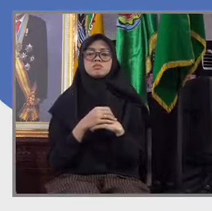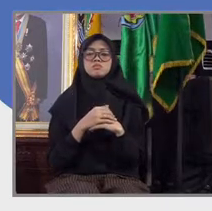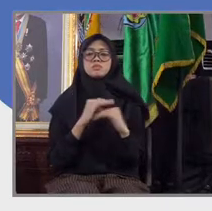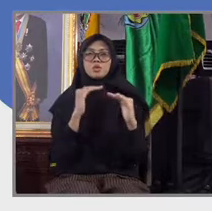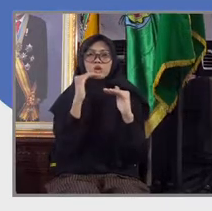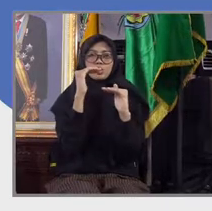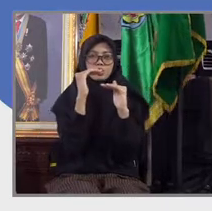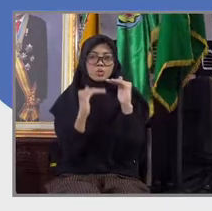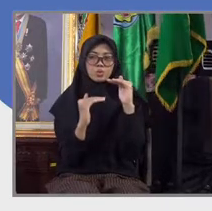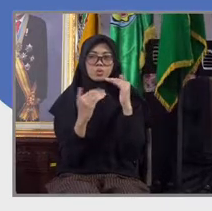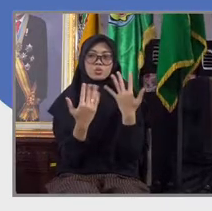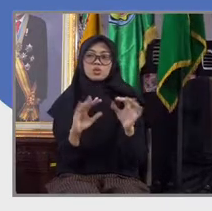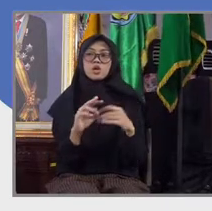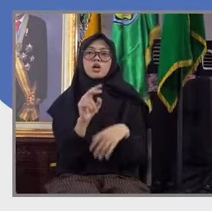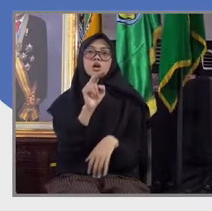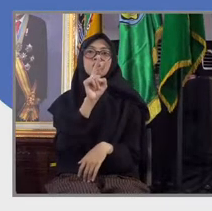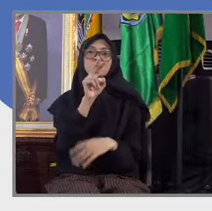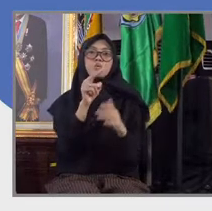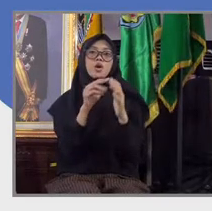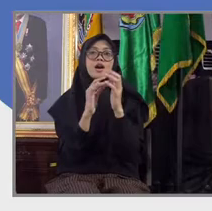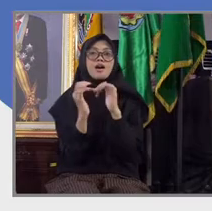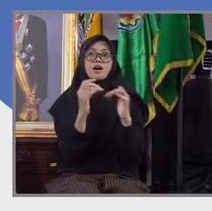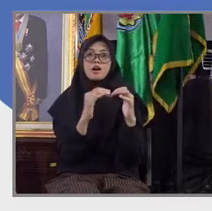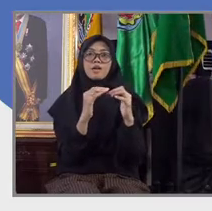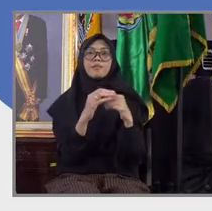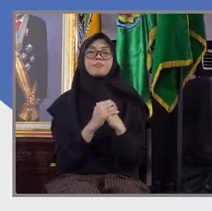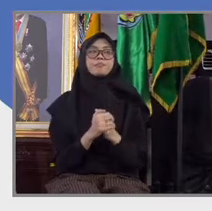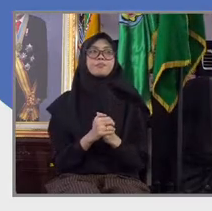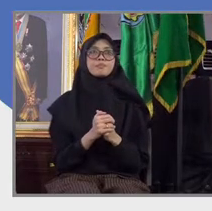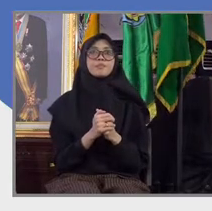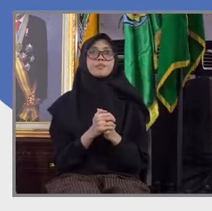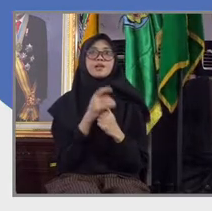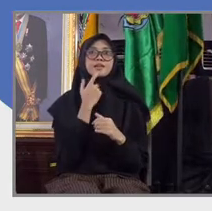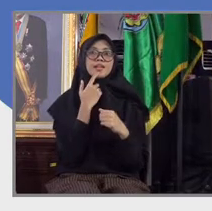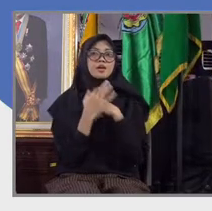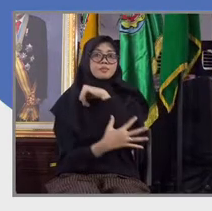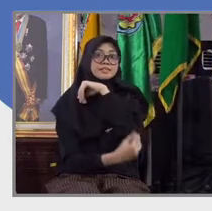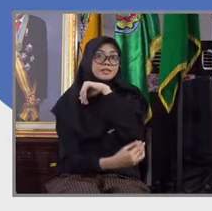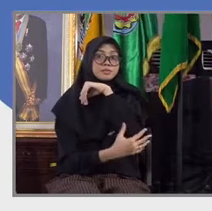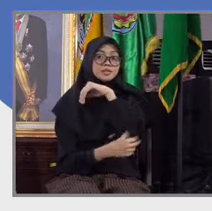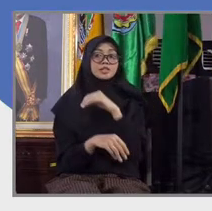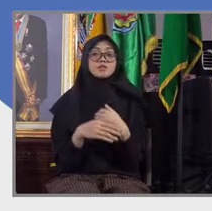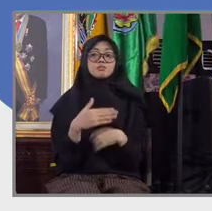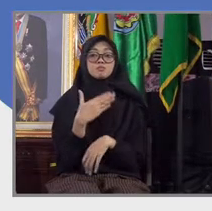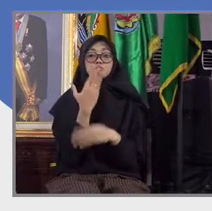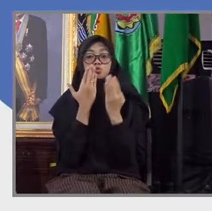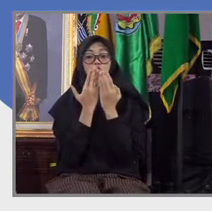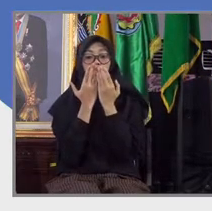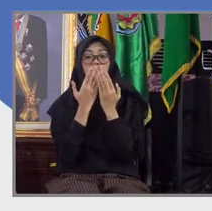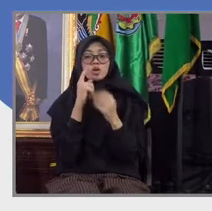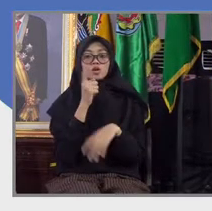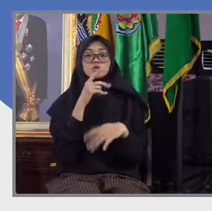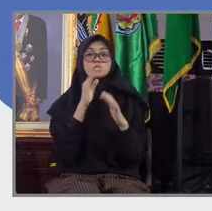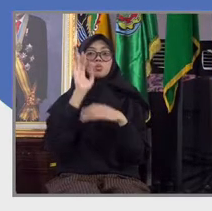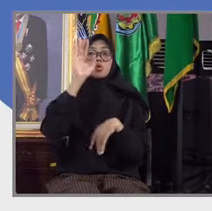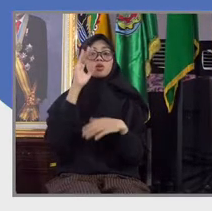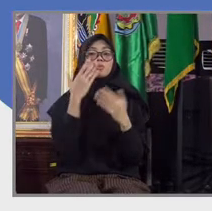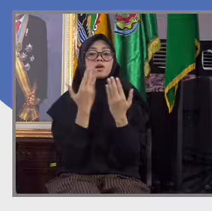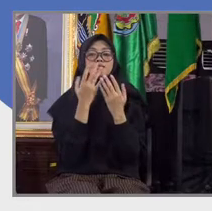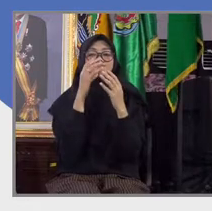penurunan sampai 2 digit masalah kemiskinan. Ini yang perlu kita syukuri pertama kali, mudah-mudahan ke depan akan lebih